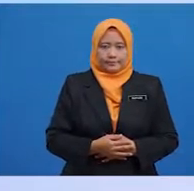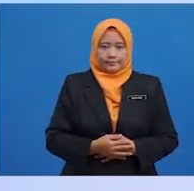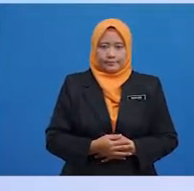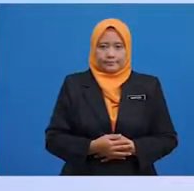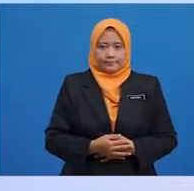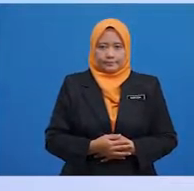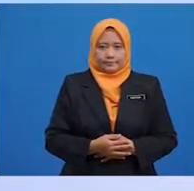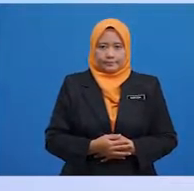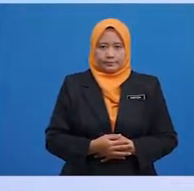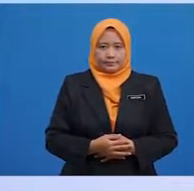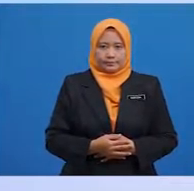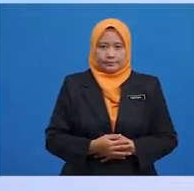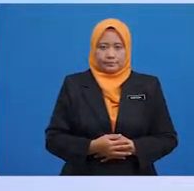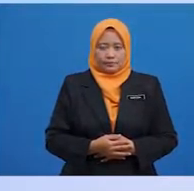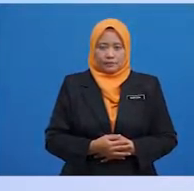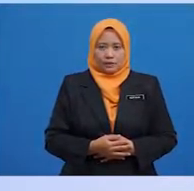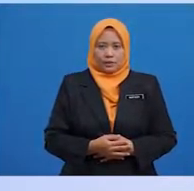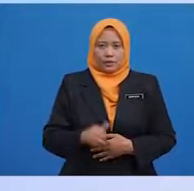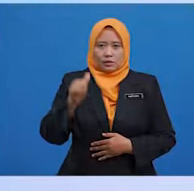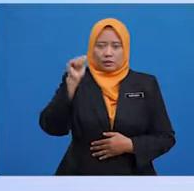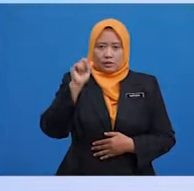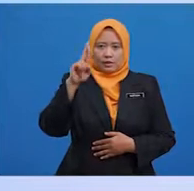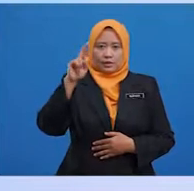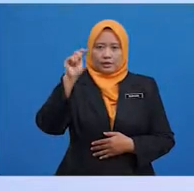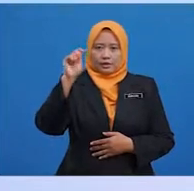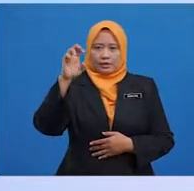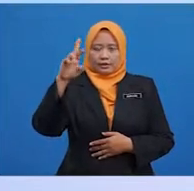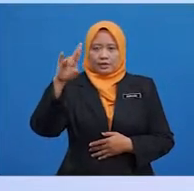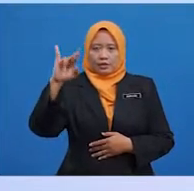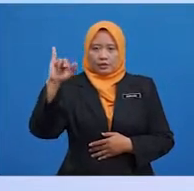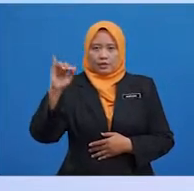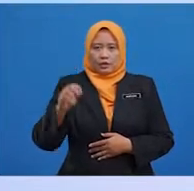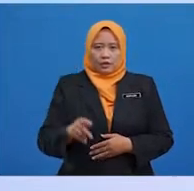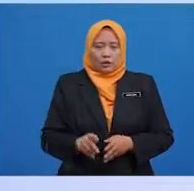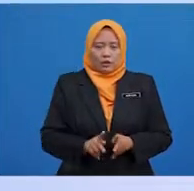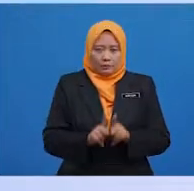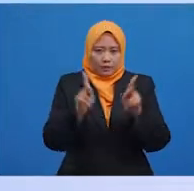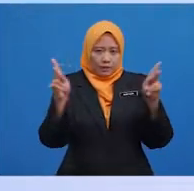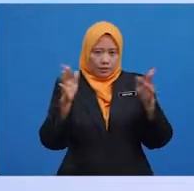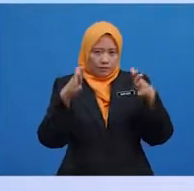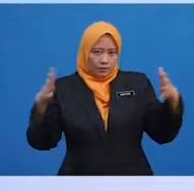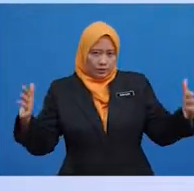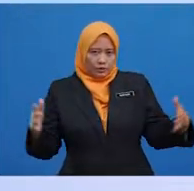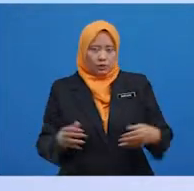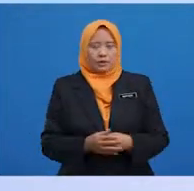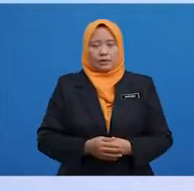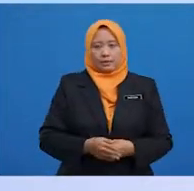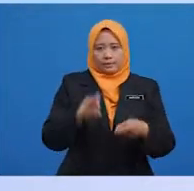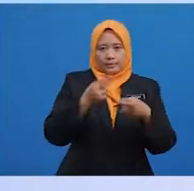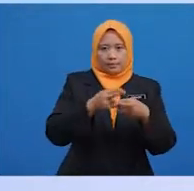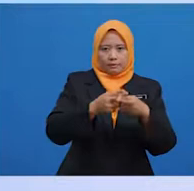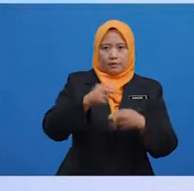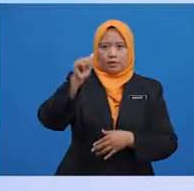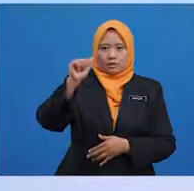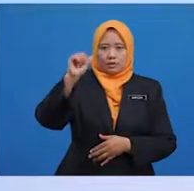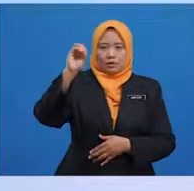darah terkecil dan sangat nipis. Saiz lumennya kecil. Ia menyambungkan arteri dengan vena.